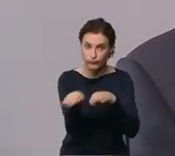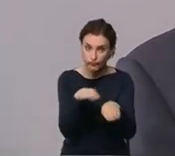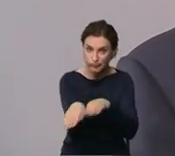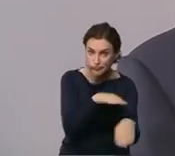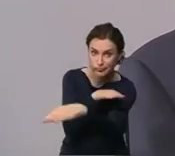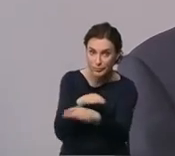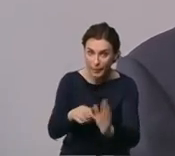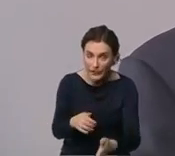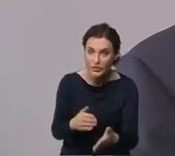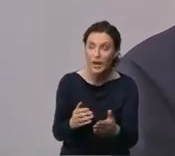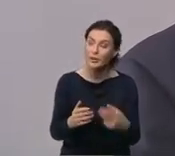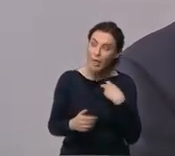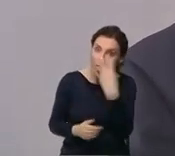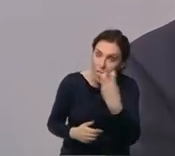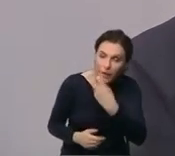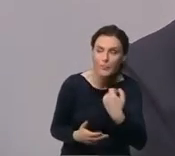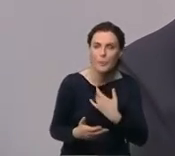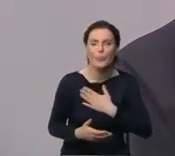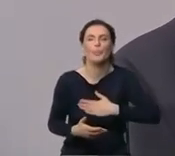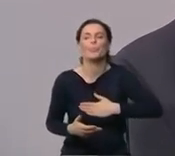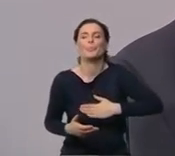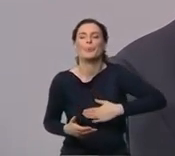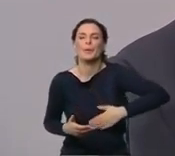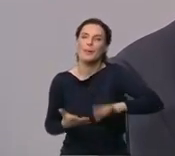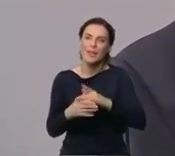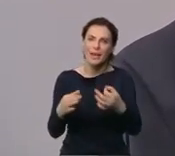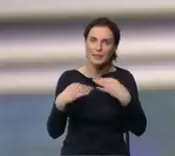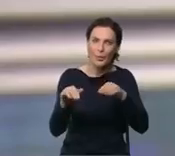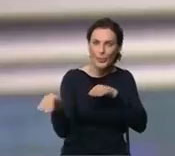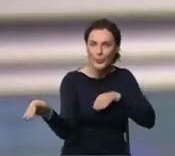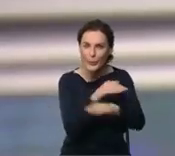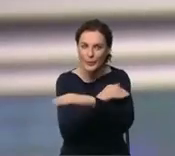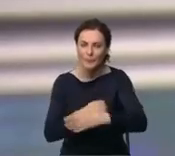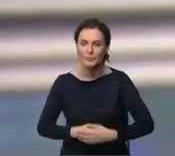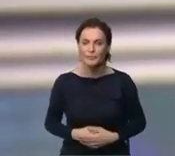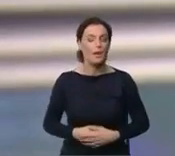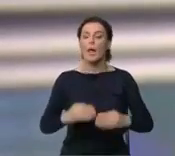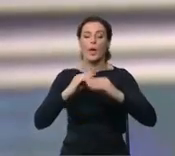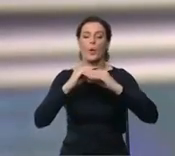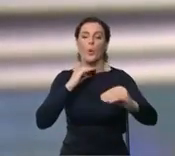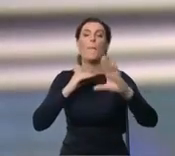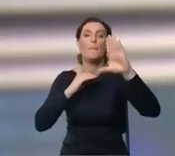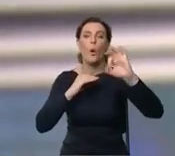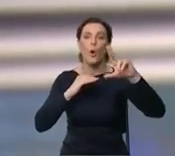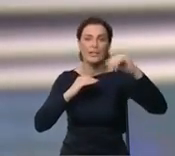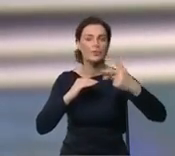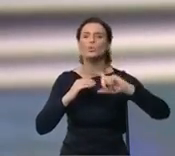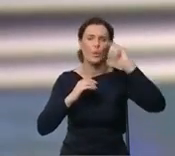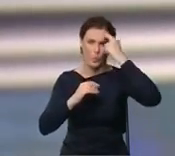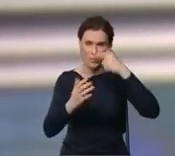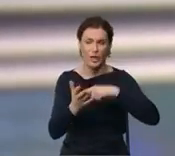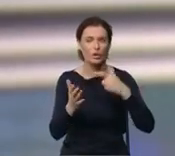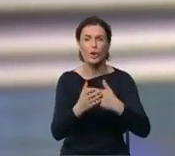będzie to mimo wszystko bardziej atrakcyjne, bo lubimy jednak, kiedy mijają się te samochody. Bolid to tak naprawdę 80% docisku,